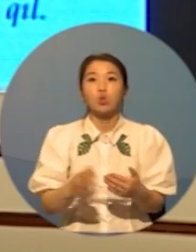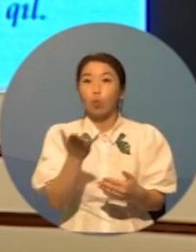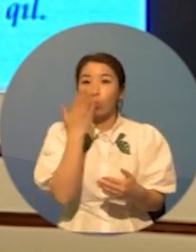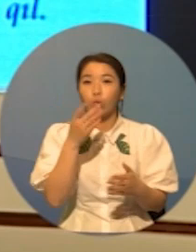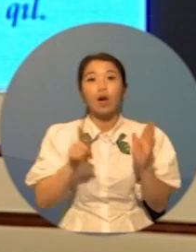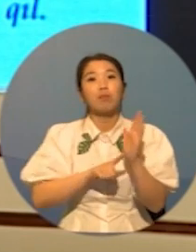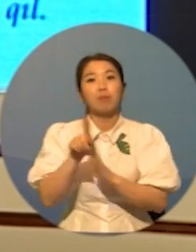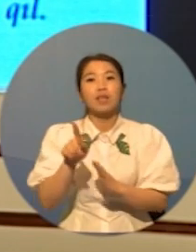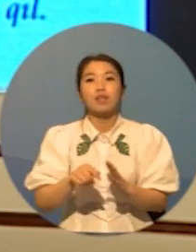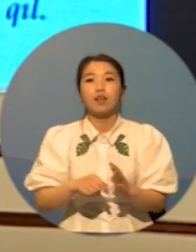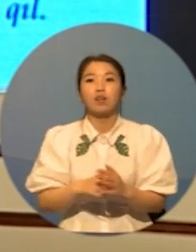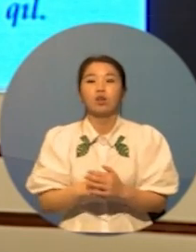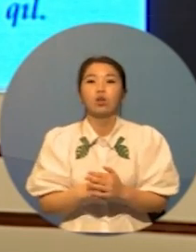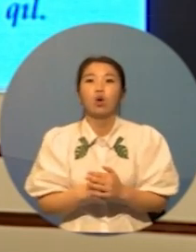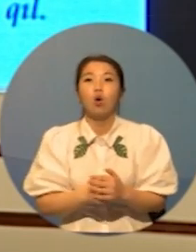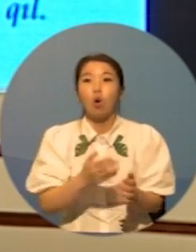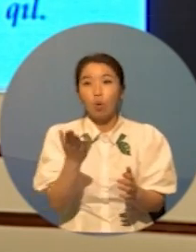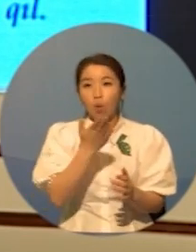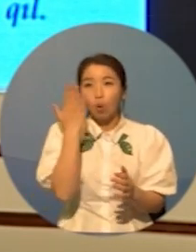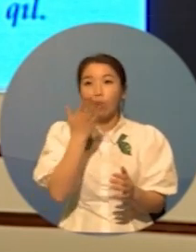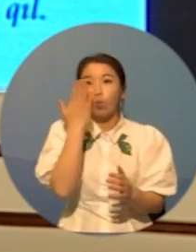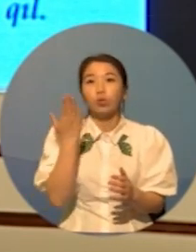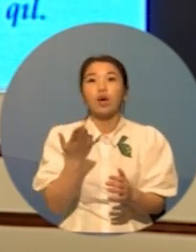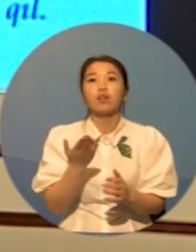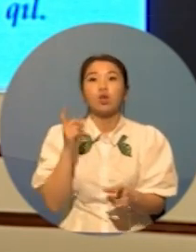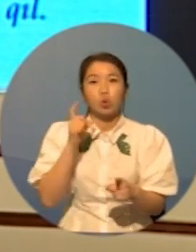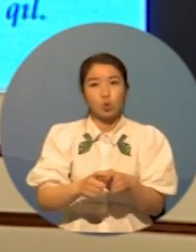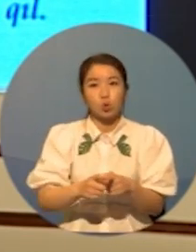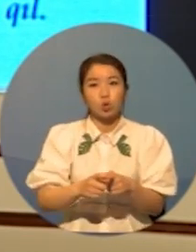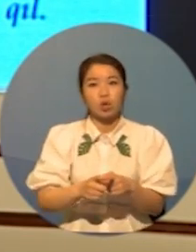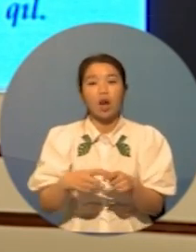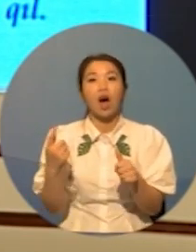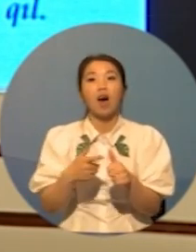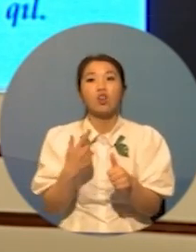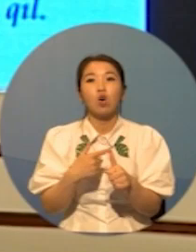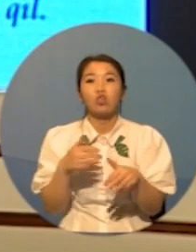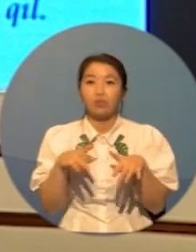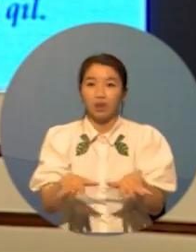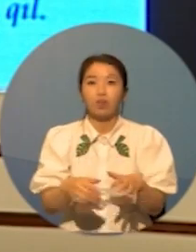фейл оқудан сөзі. Сеплік жалғауын қабыл етіп келген.